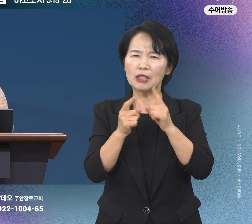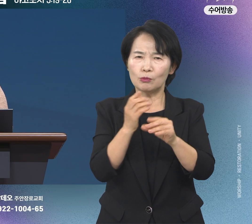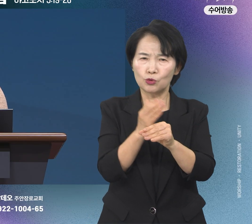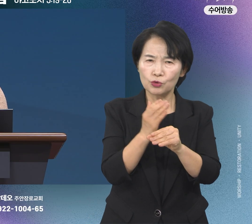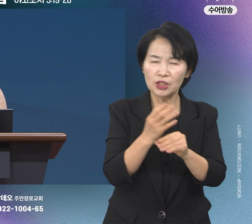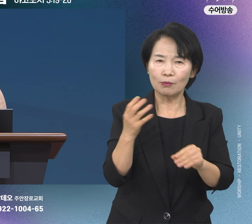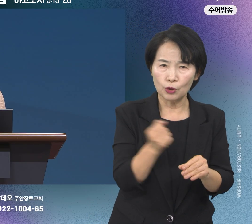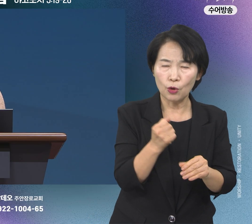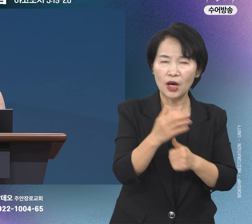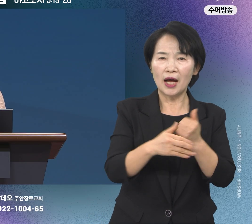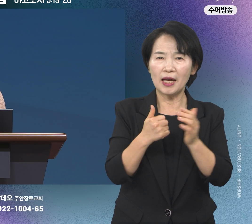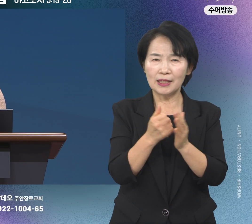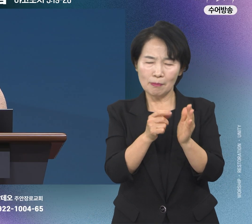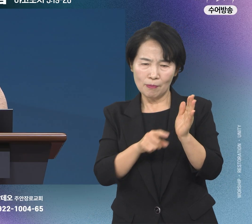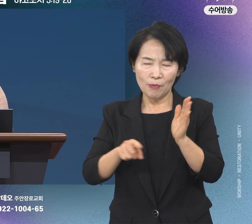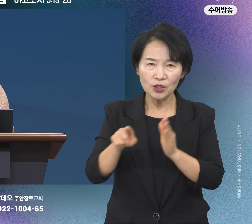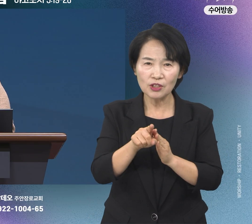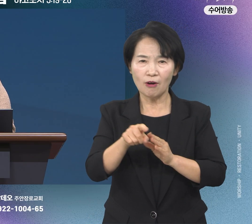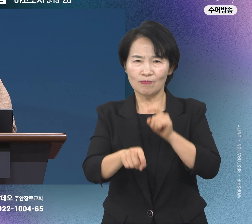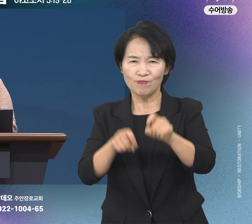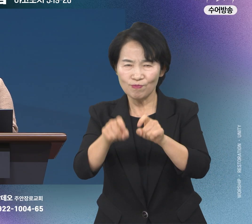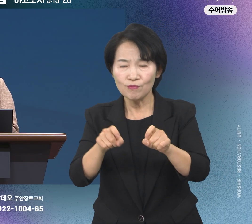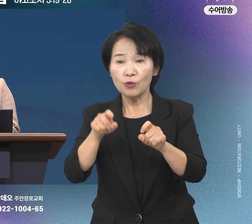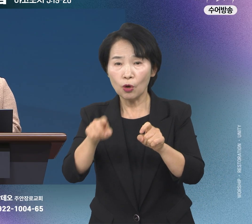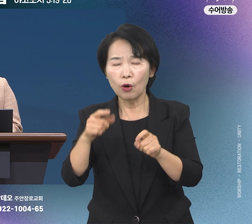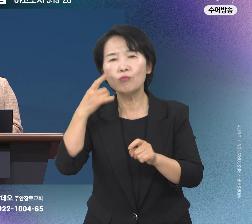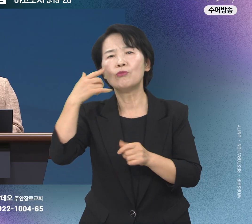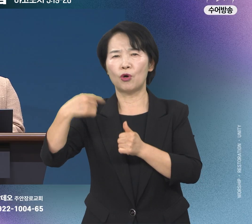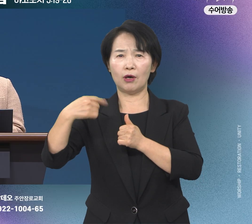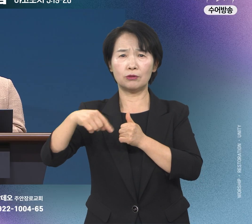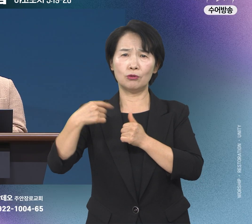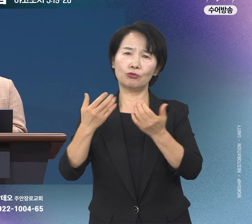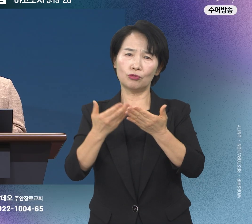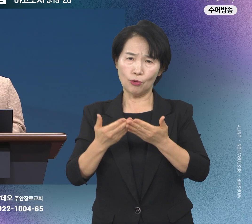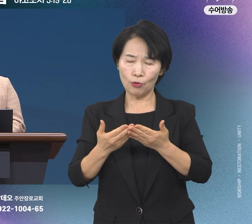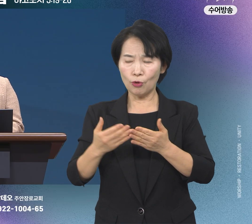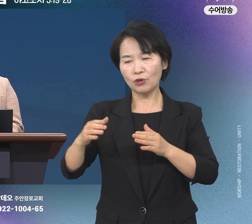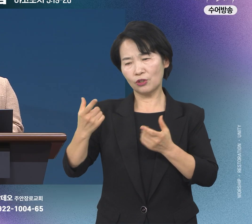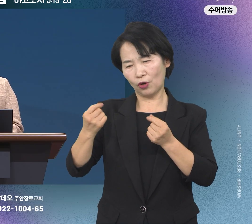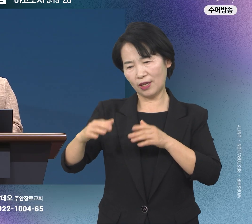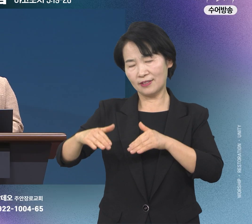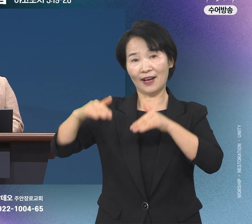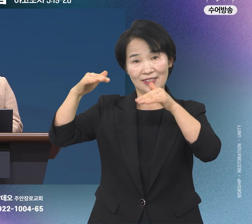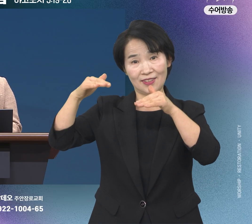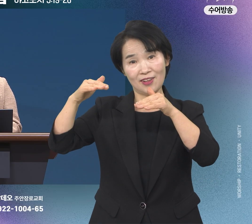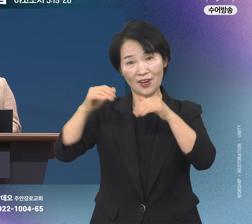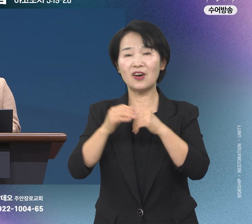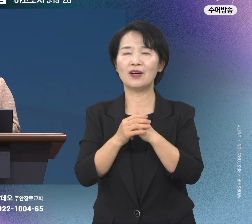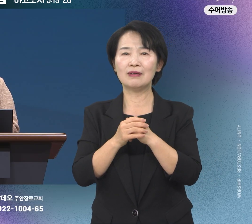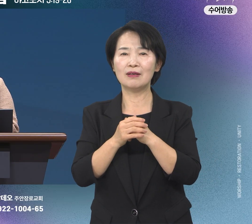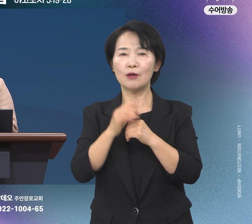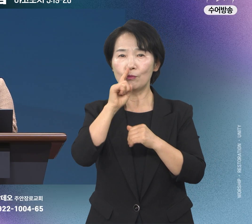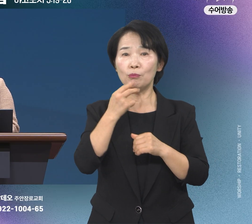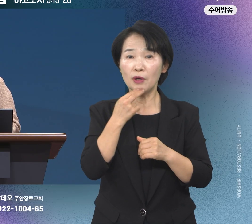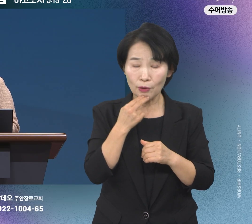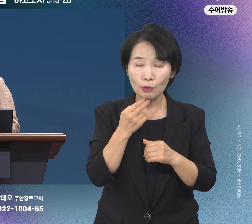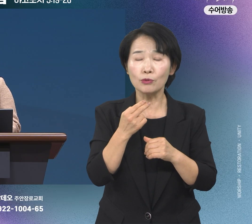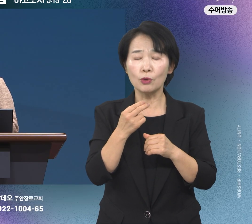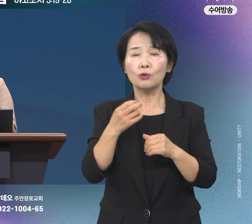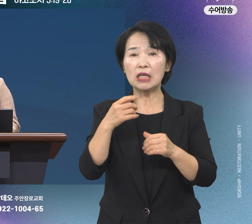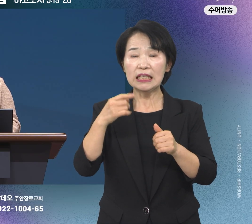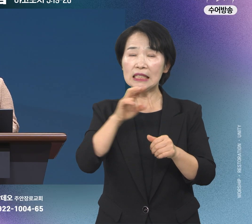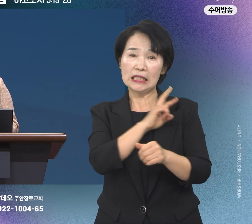삶을 최우선적으로 가르쳐 주셨던 부모님 밑에서 자랐습니다. 뿐만 아니라 이단에 대한 예방도